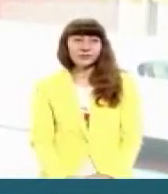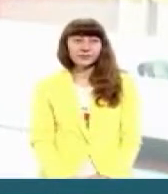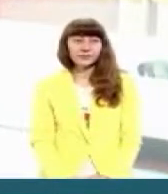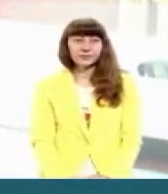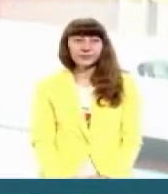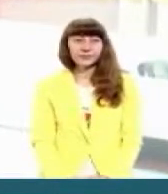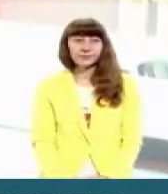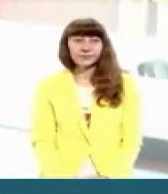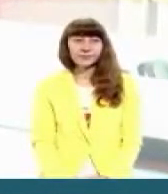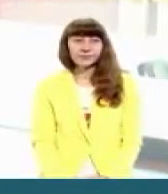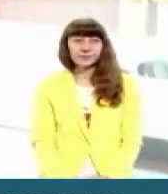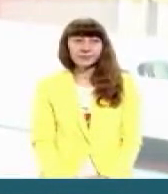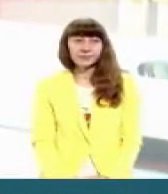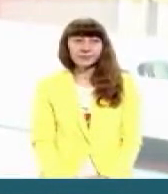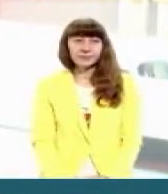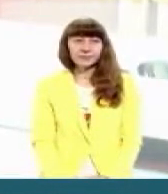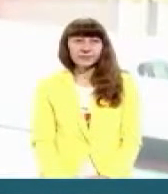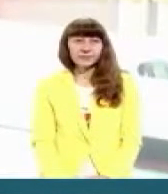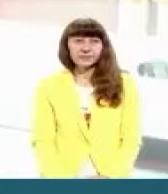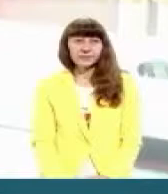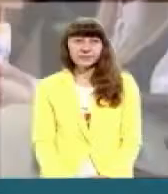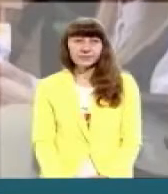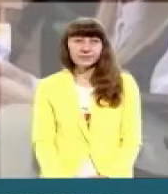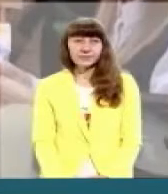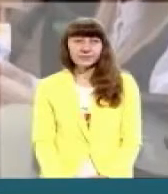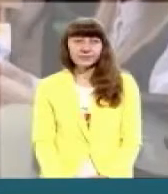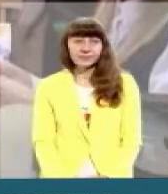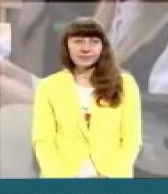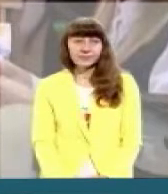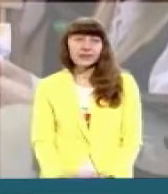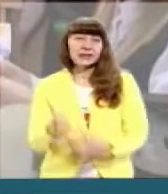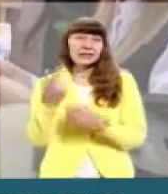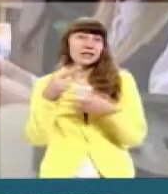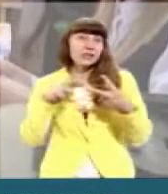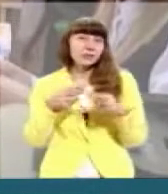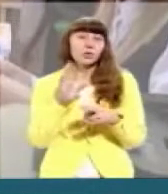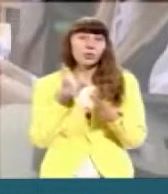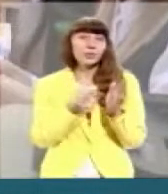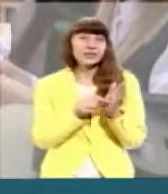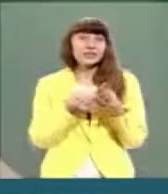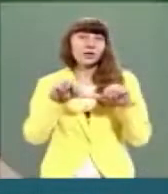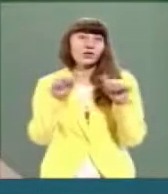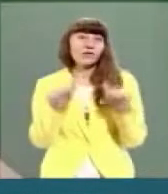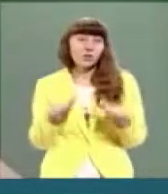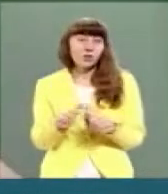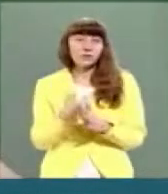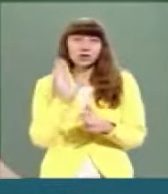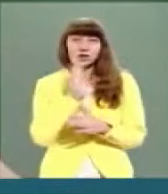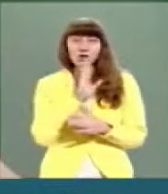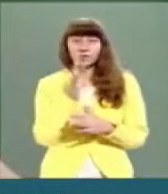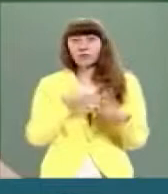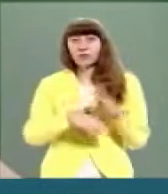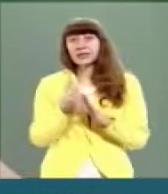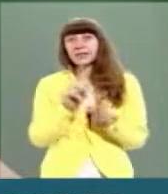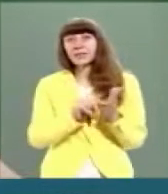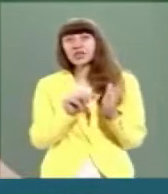коснется 2500 матерей по нашей области. Ряд изменений коснется и пенсионной системы. Теперь женщины будут выходить